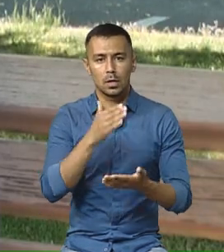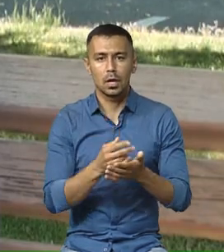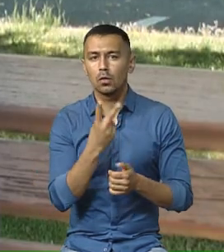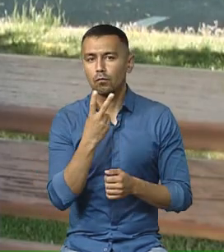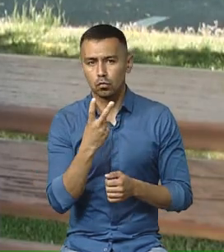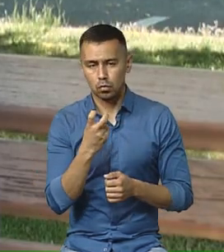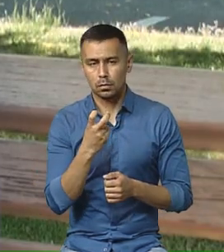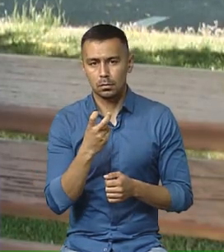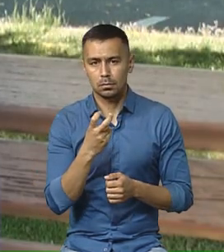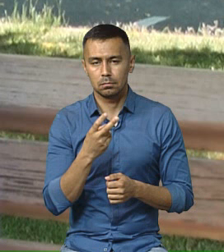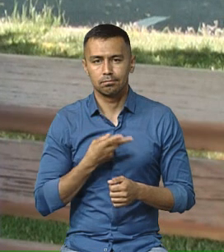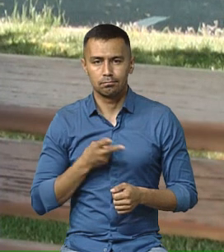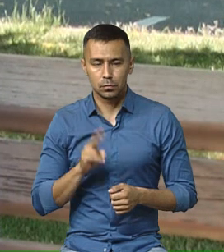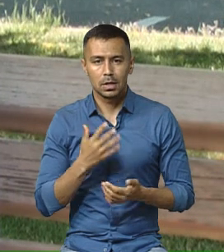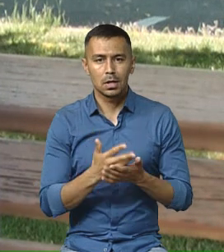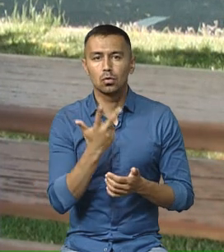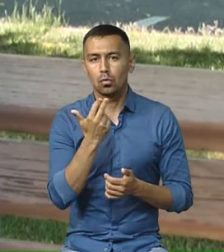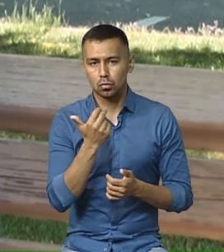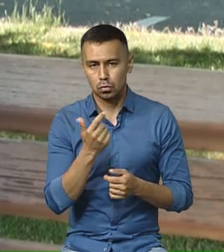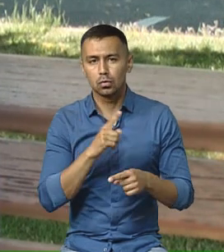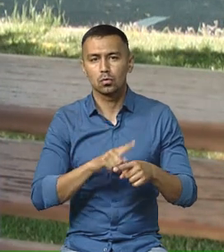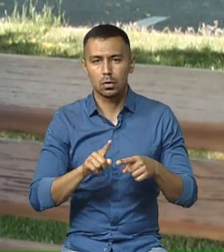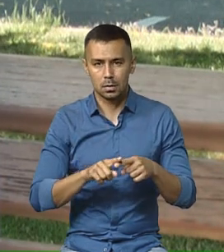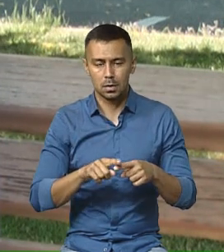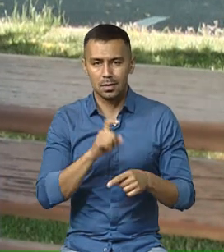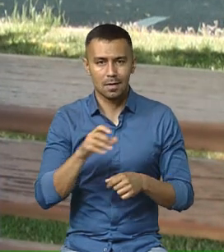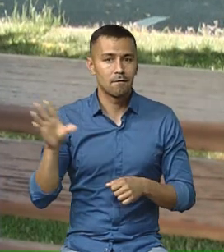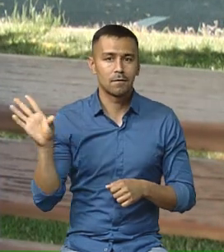200, у них є 300, скоріше всього.